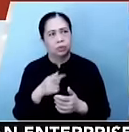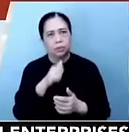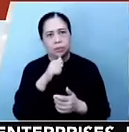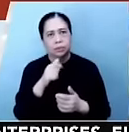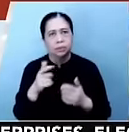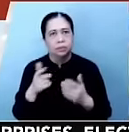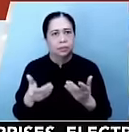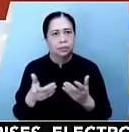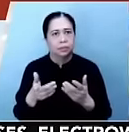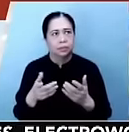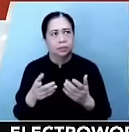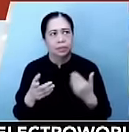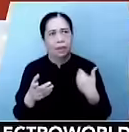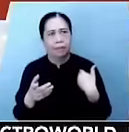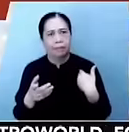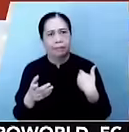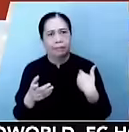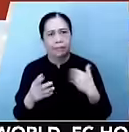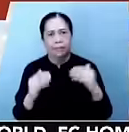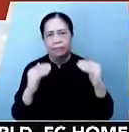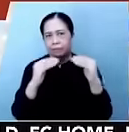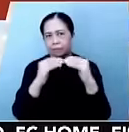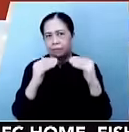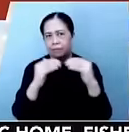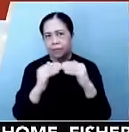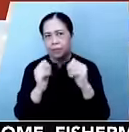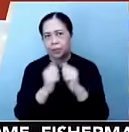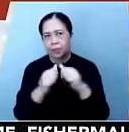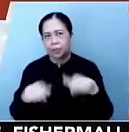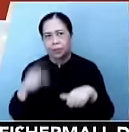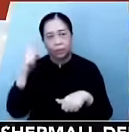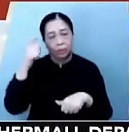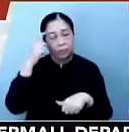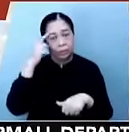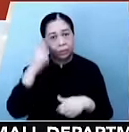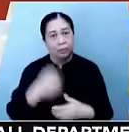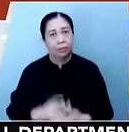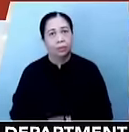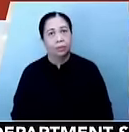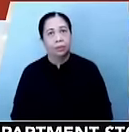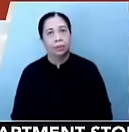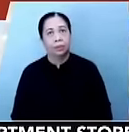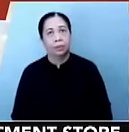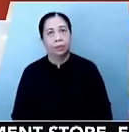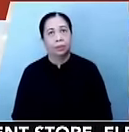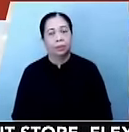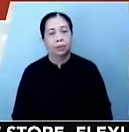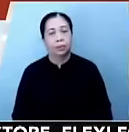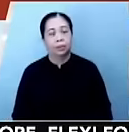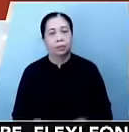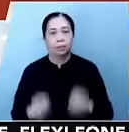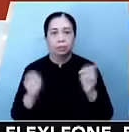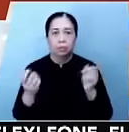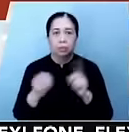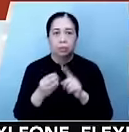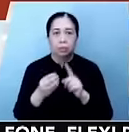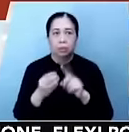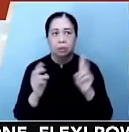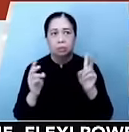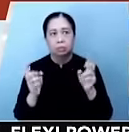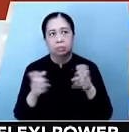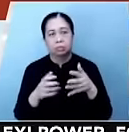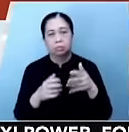fair deal with this administration, because you have been talking about Marcos and everything,